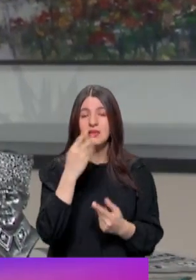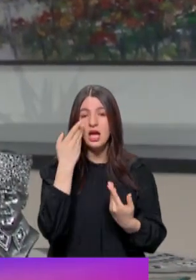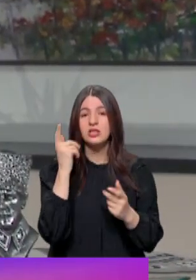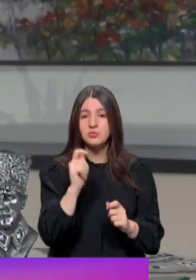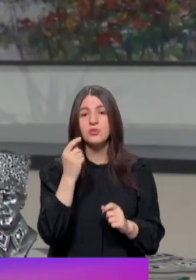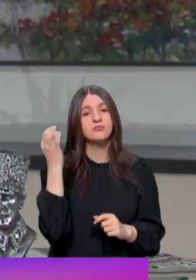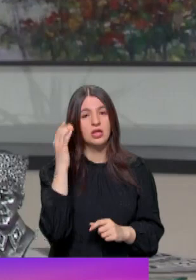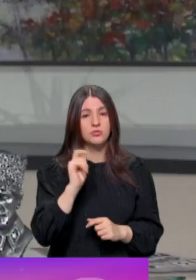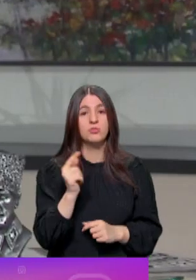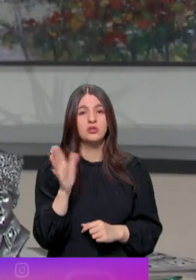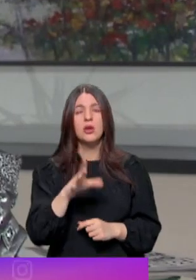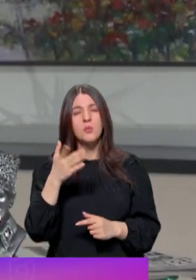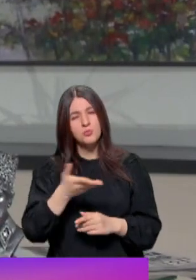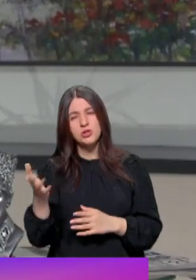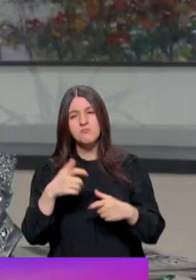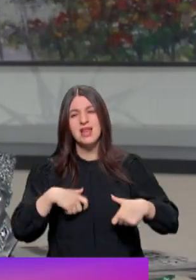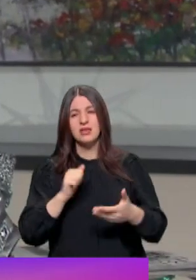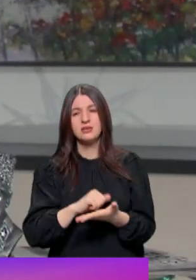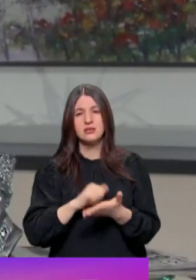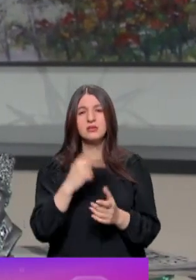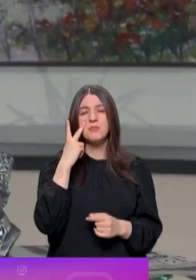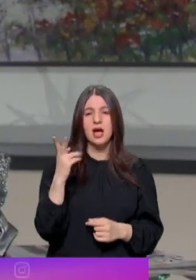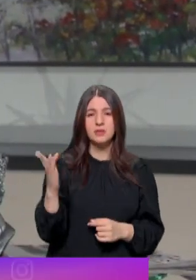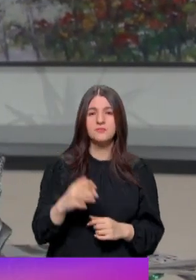izleteceğim, dinleteceğim biraz sonra. Buyurun Milliyet'e geçelim.